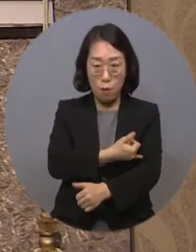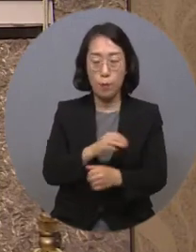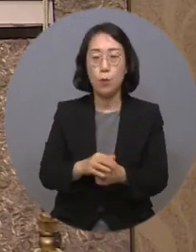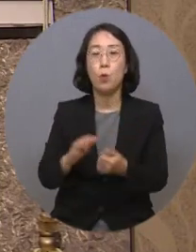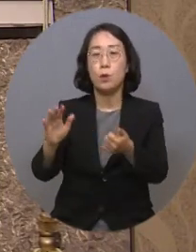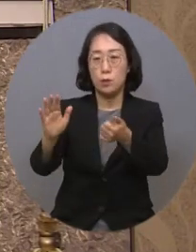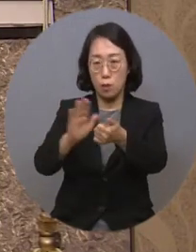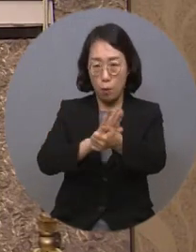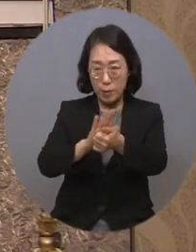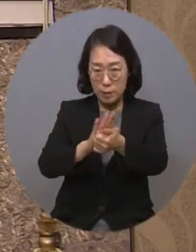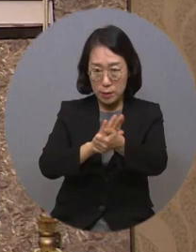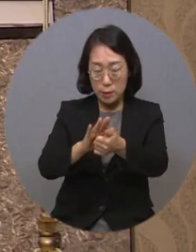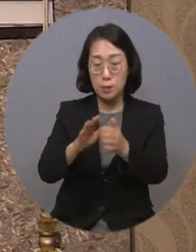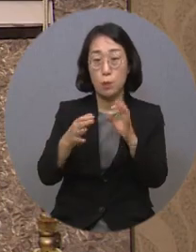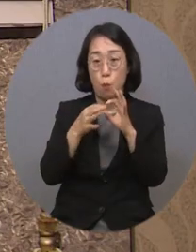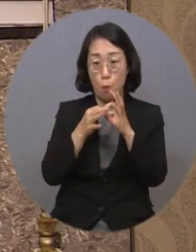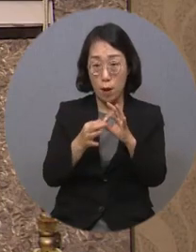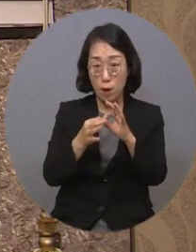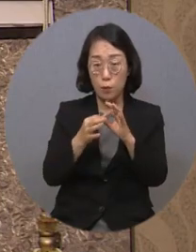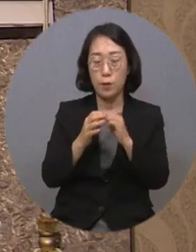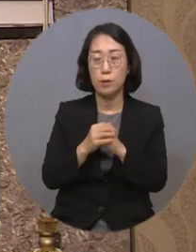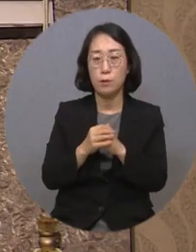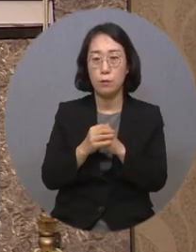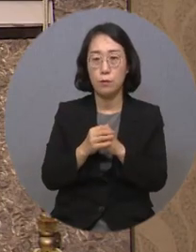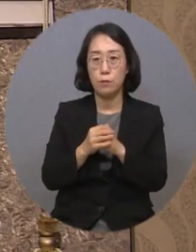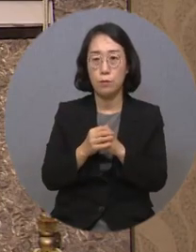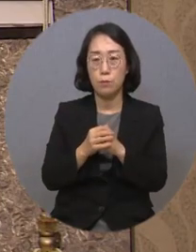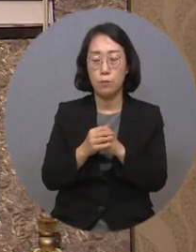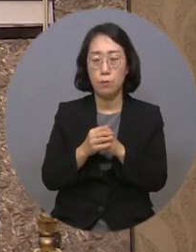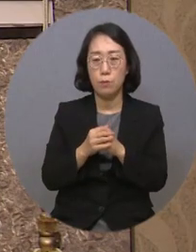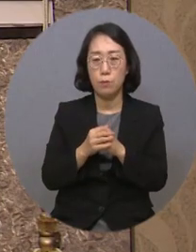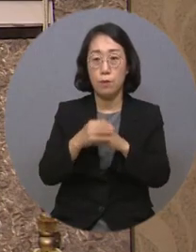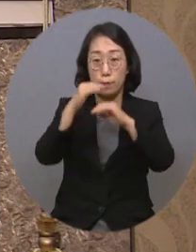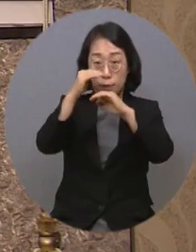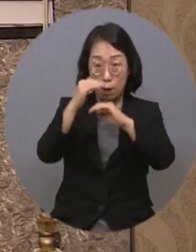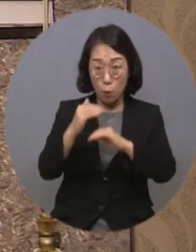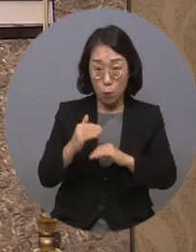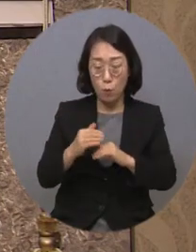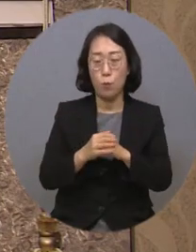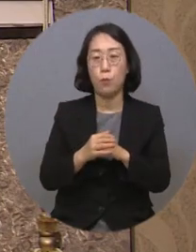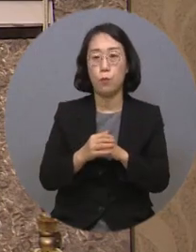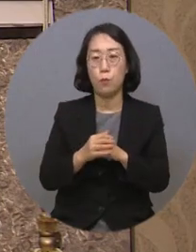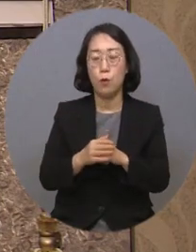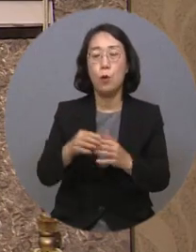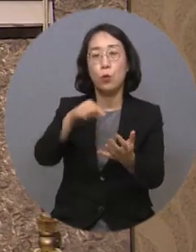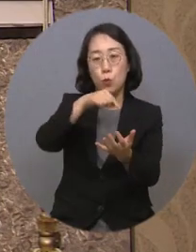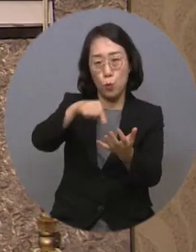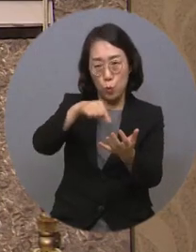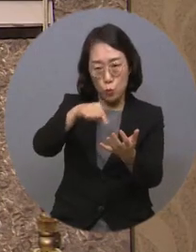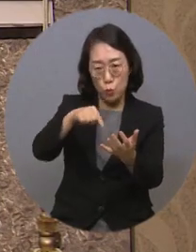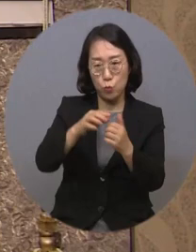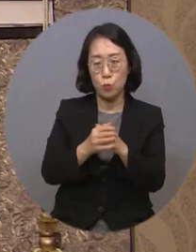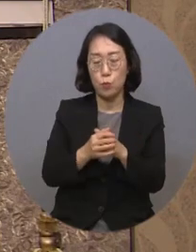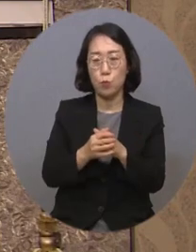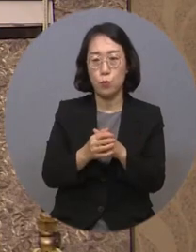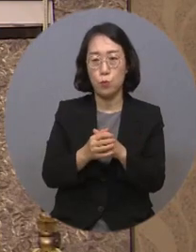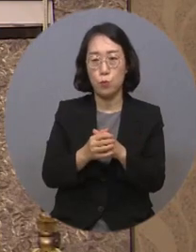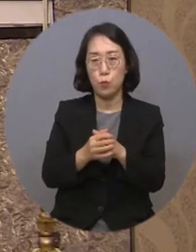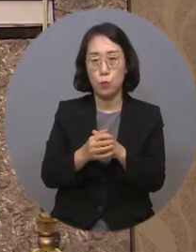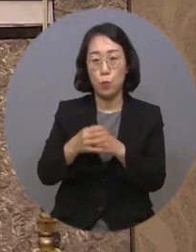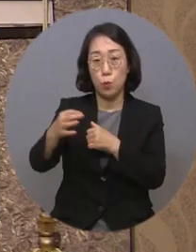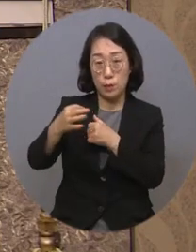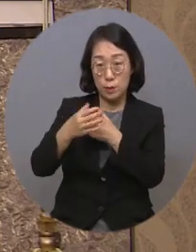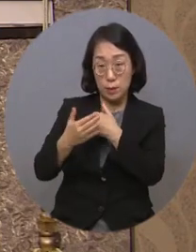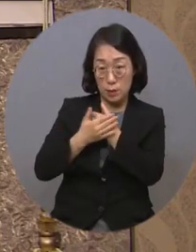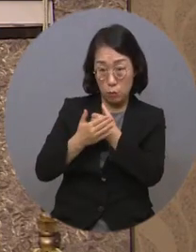서비스에 대한 부분들 이런 부분들을 이제 교육하고 사회적 공동 모금에 이제 지원을 받아서